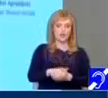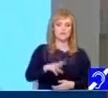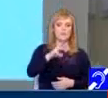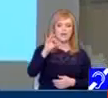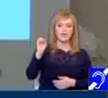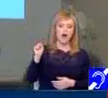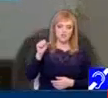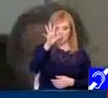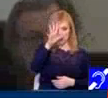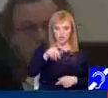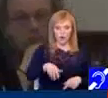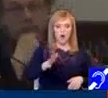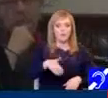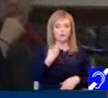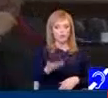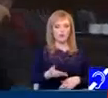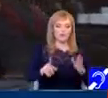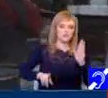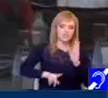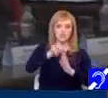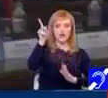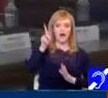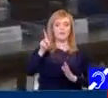din Chișinău își propun realizarea traseului